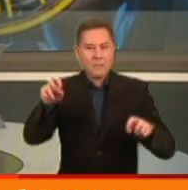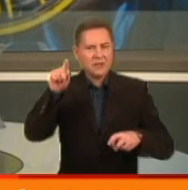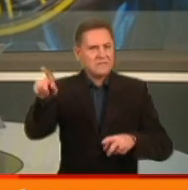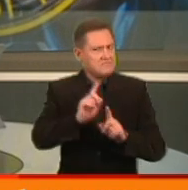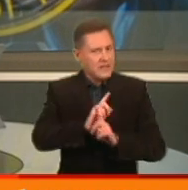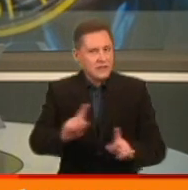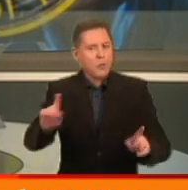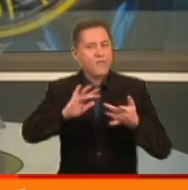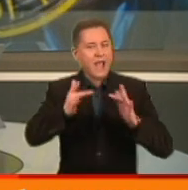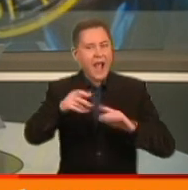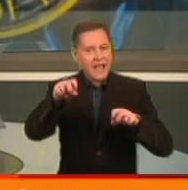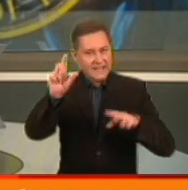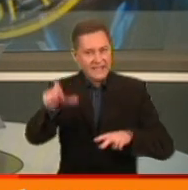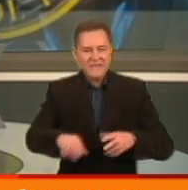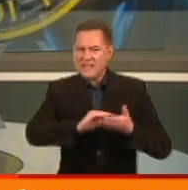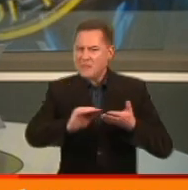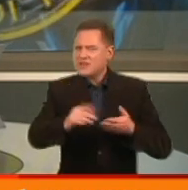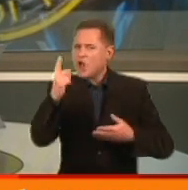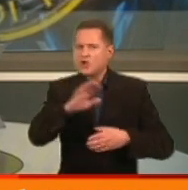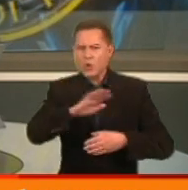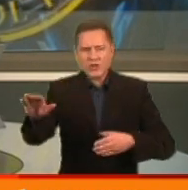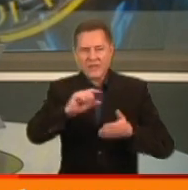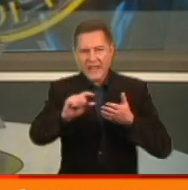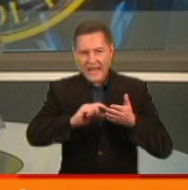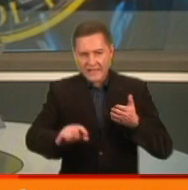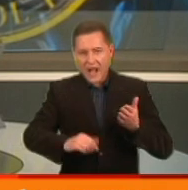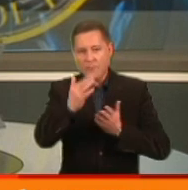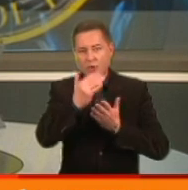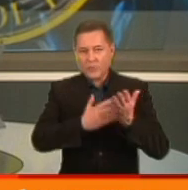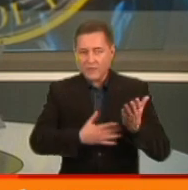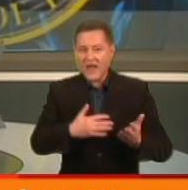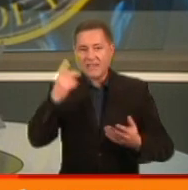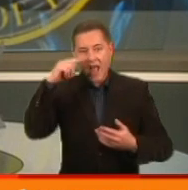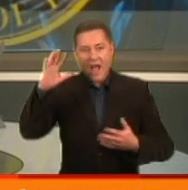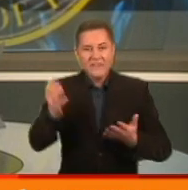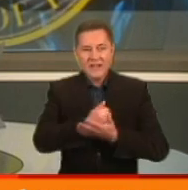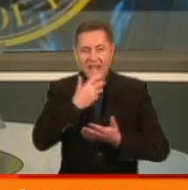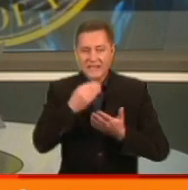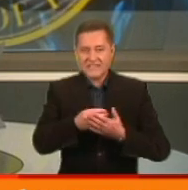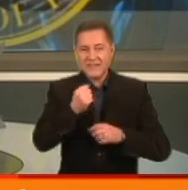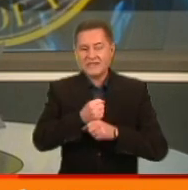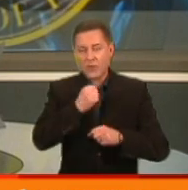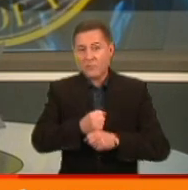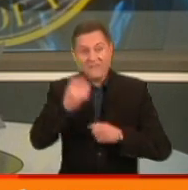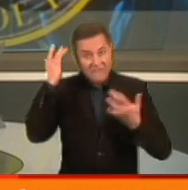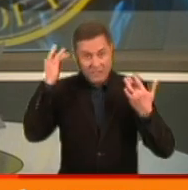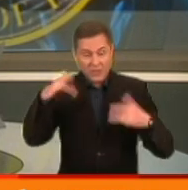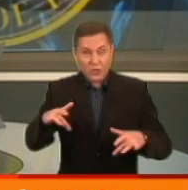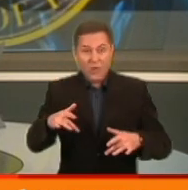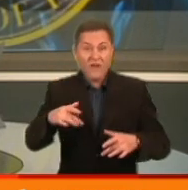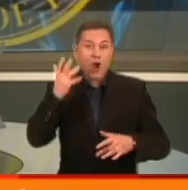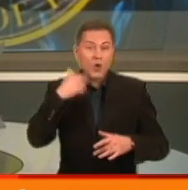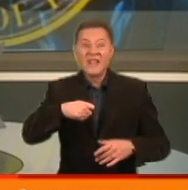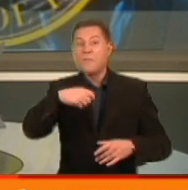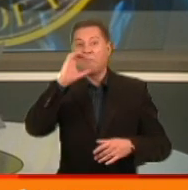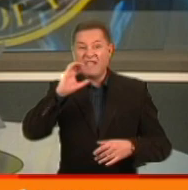нетиповий IT-овець. Він не написав жодного рядка коду програмування, та ще й винахід свій вигадав цілковито. То випадково при кухлеві пива.